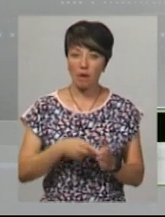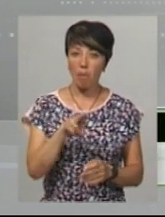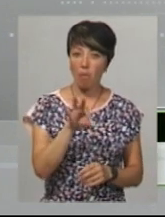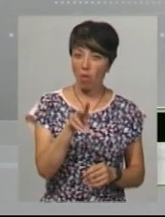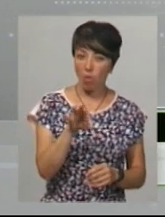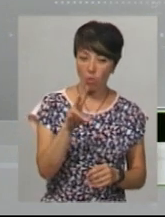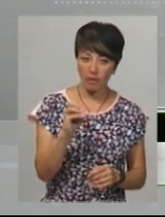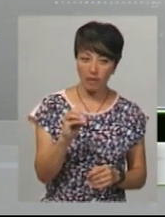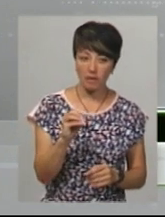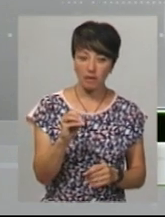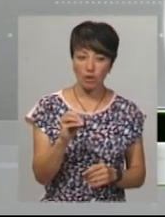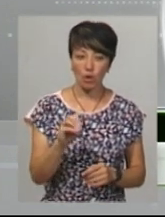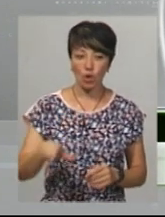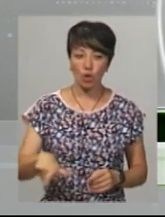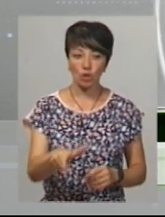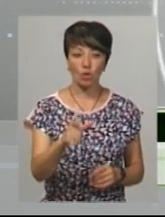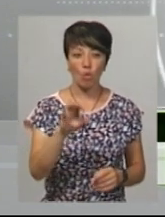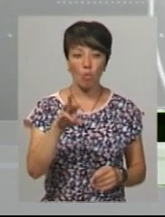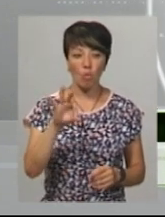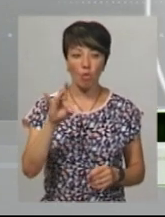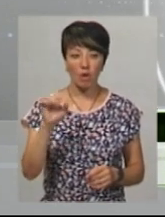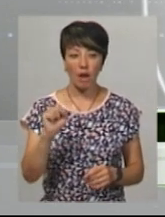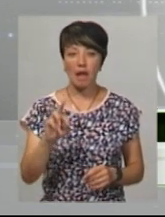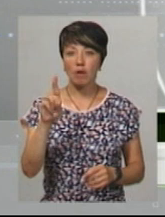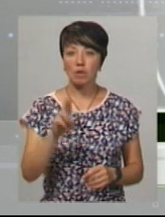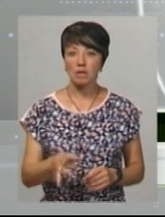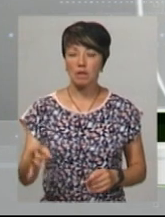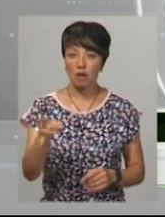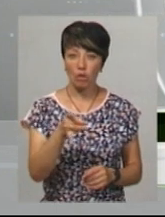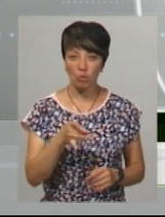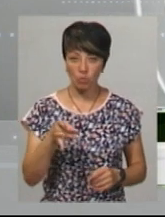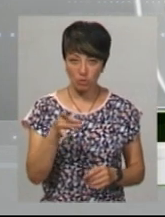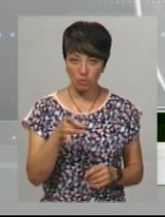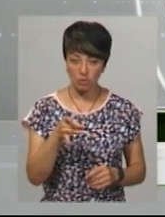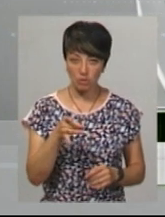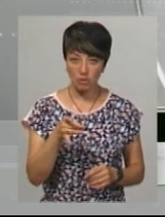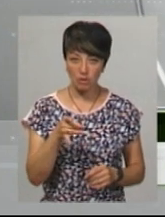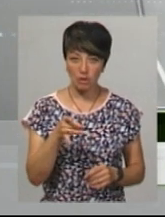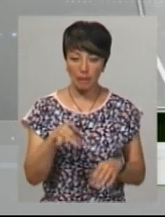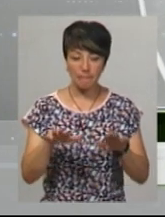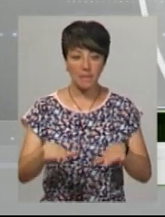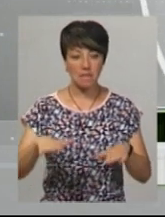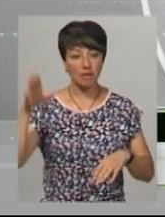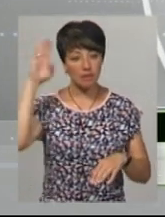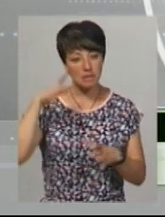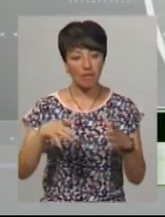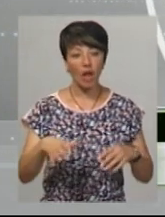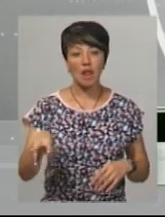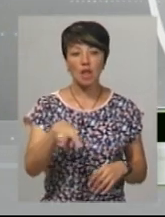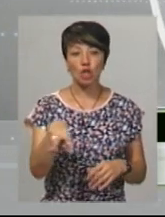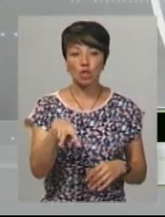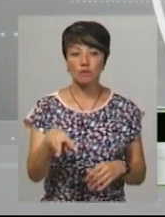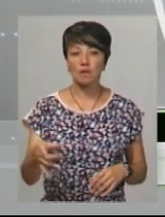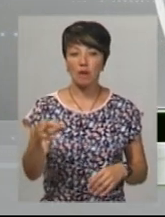Полоне, річка Хомора, Ярмолинецький район, село Проскурівка, місцевий став, та Летичівський район,